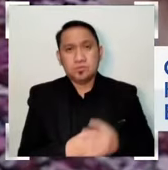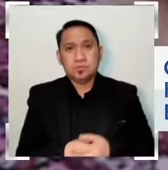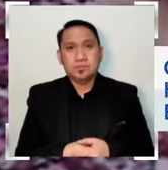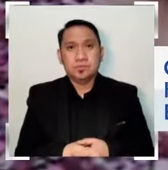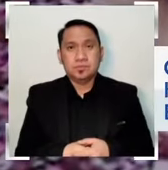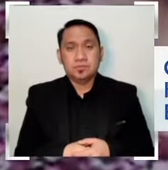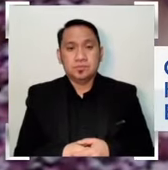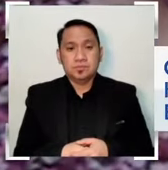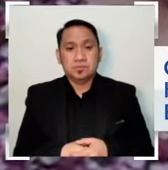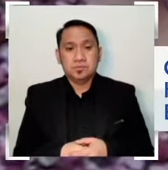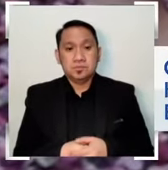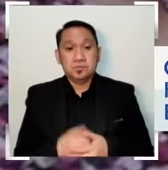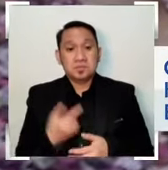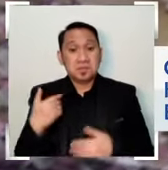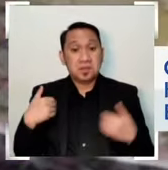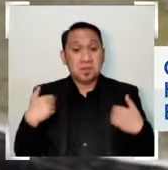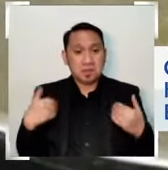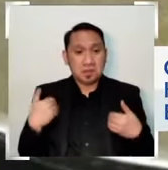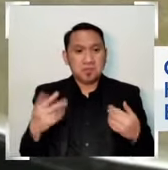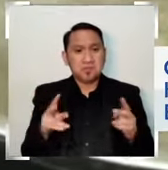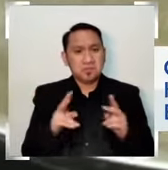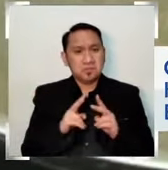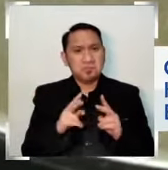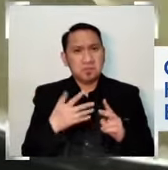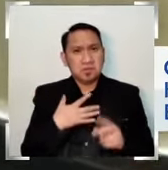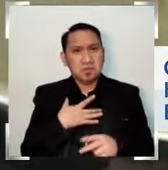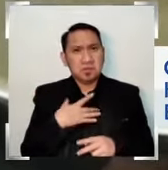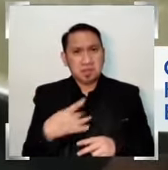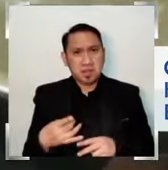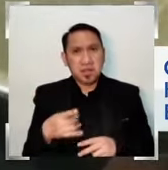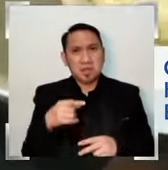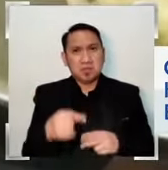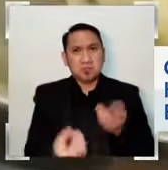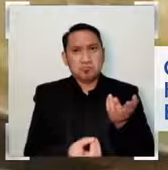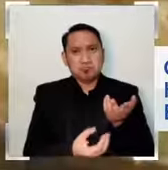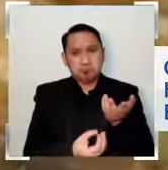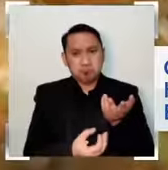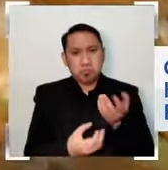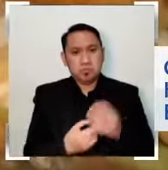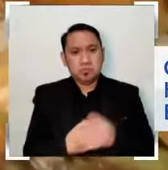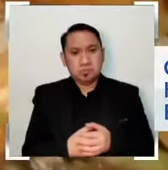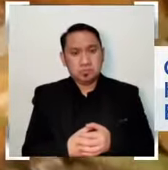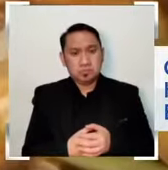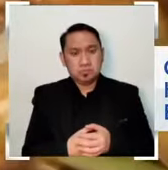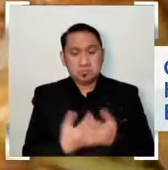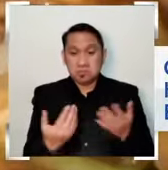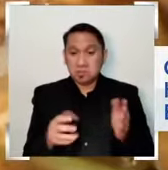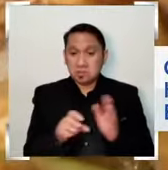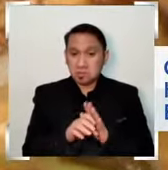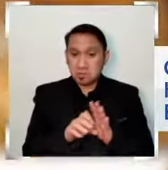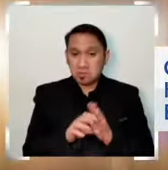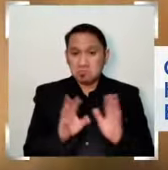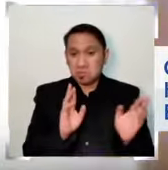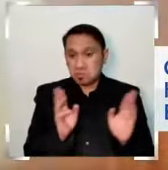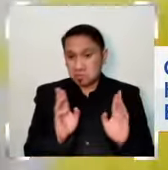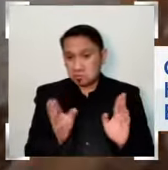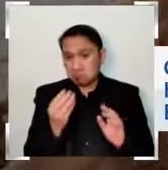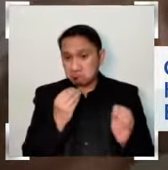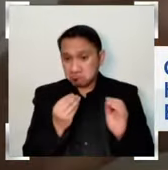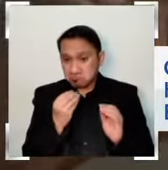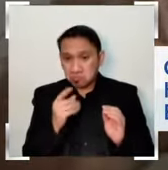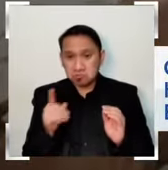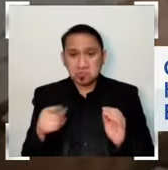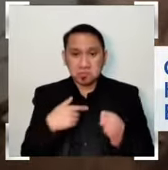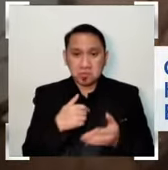Bata pa lang daw ay nahilig na si Johan sa mga gawain sa kusina. Gaya ng paghahanda ng mga lulutuing ulam ng kanyang pamilya. Mama, ako